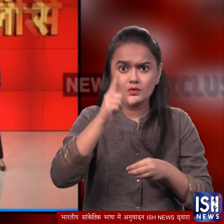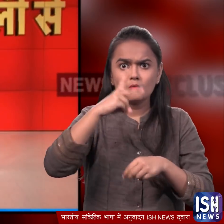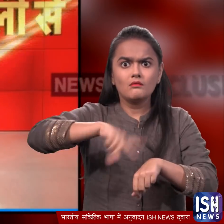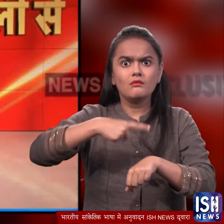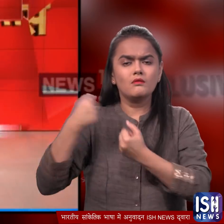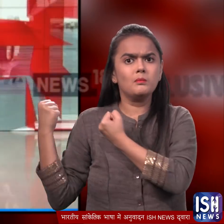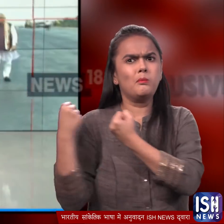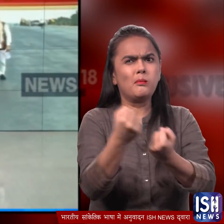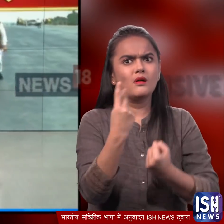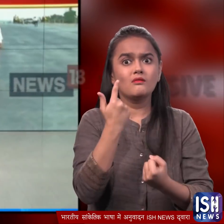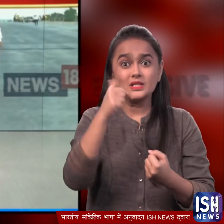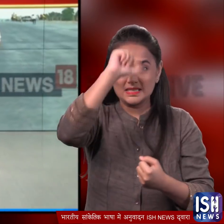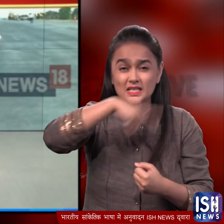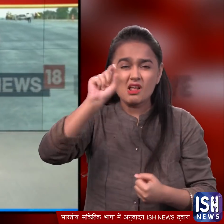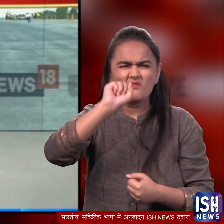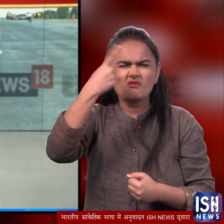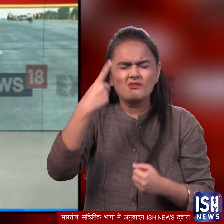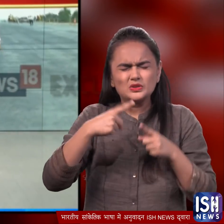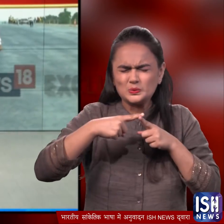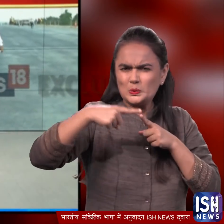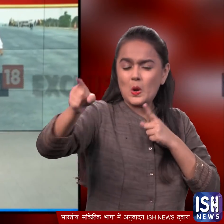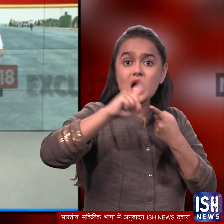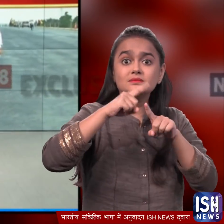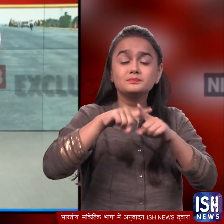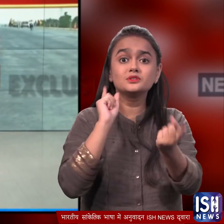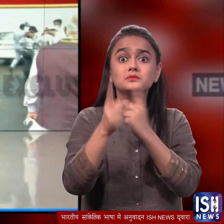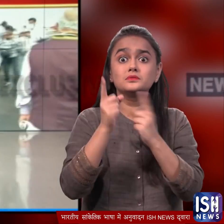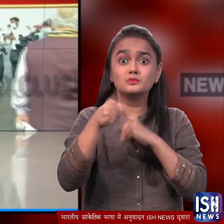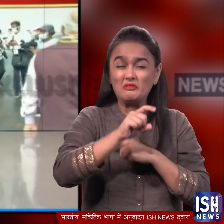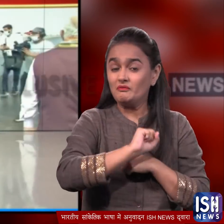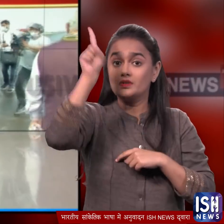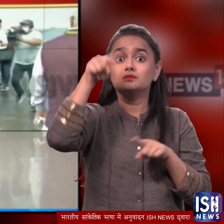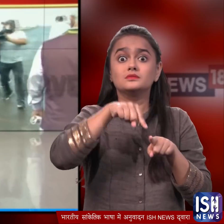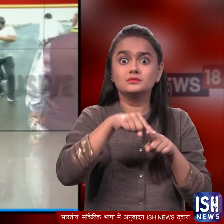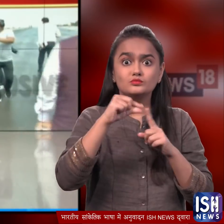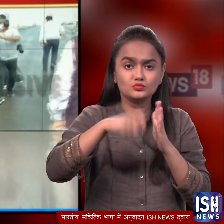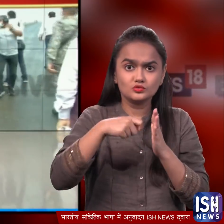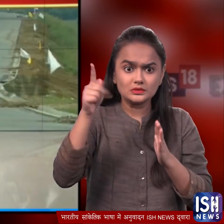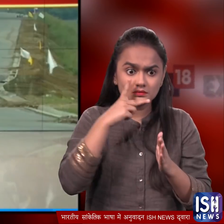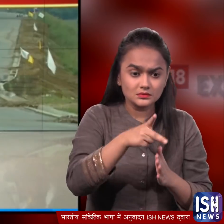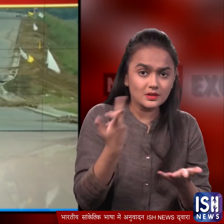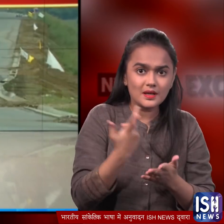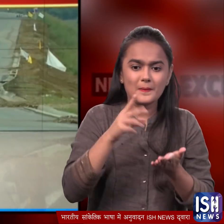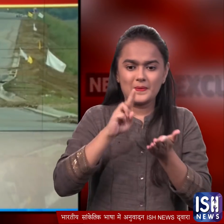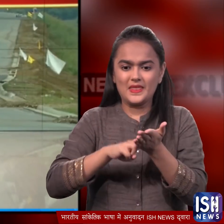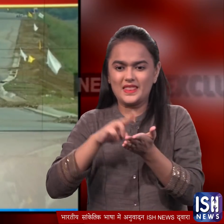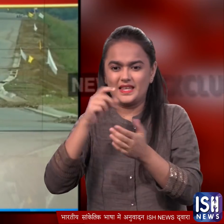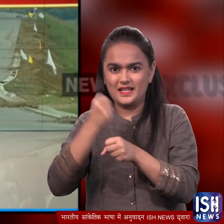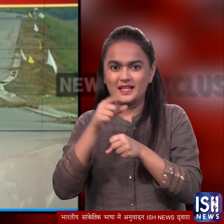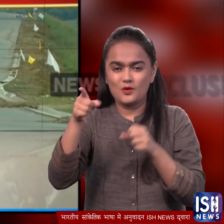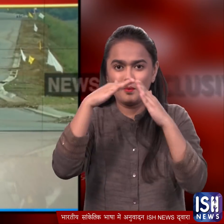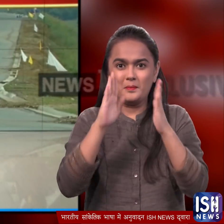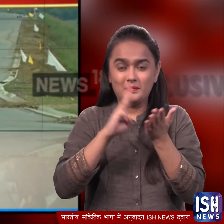है। देश का सबसे लंबा एक्सप्रेसवे बनाने का काम जोरों पर है। प्रोजेक्ट को देखने के लिए केंद्रीय सड़क और राज्य मंत्री नितिन